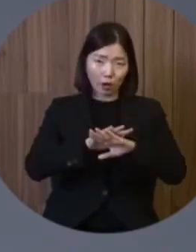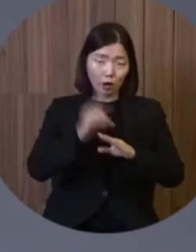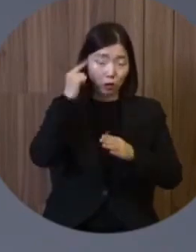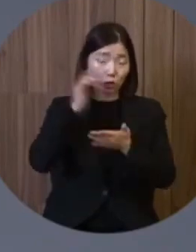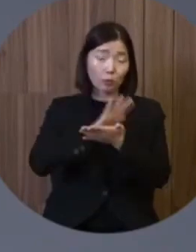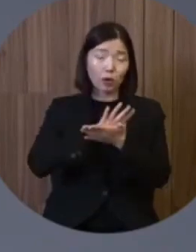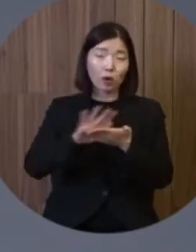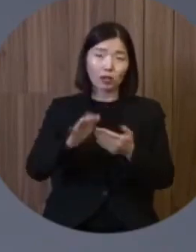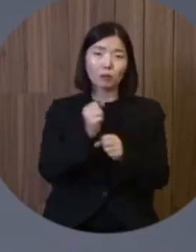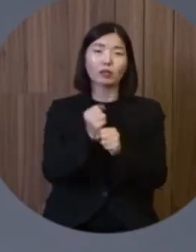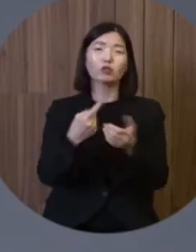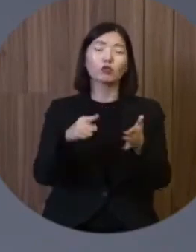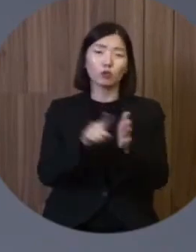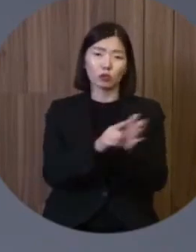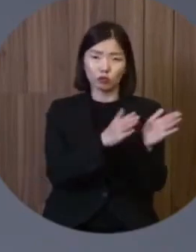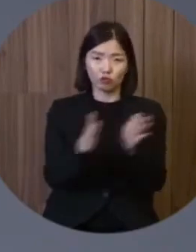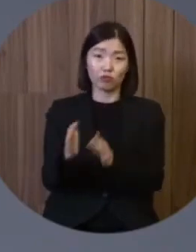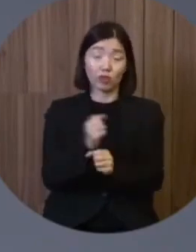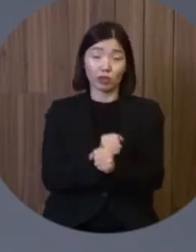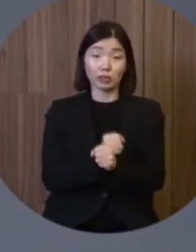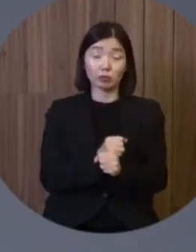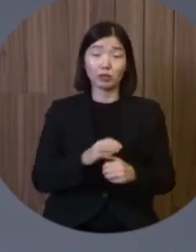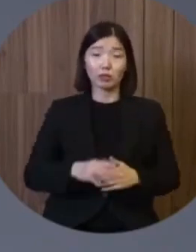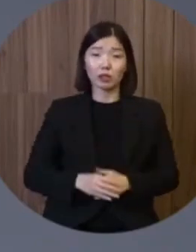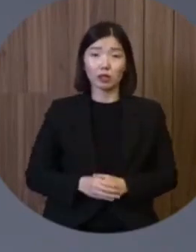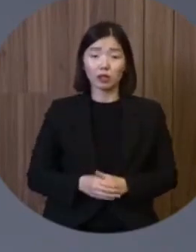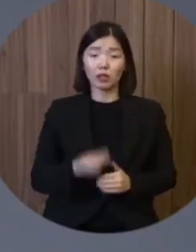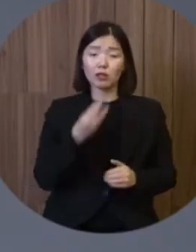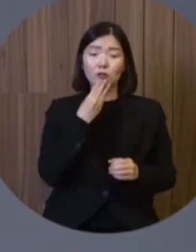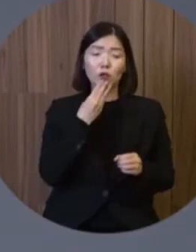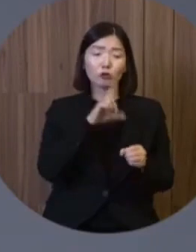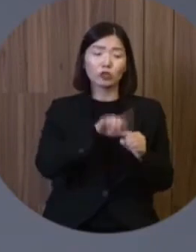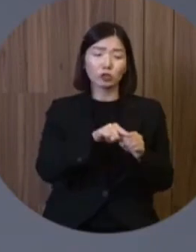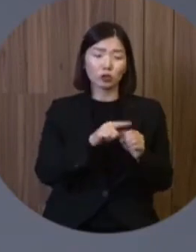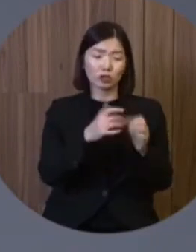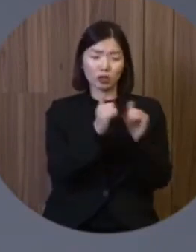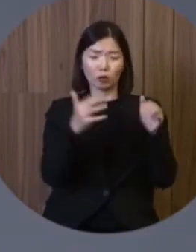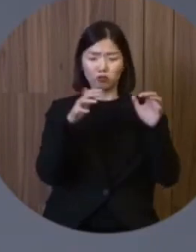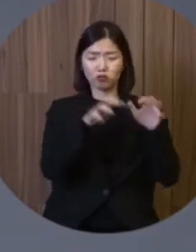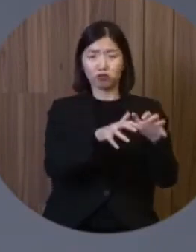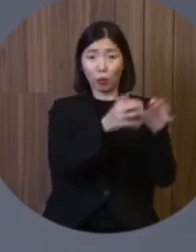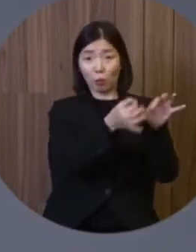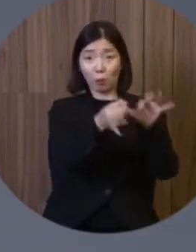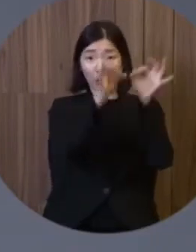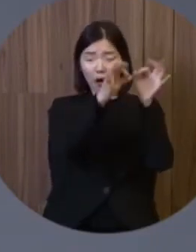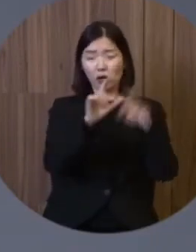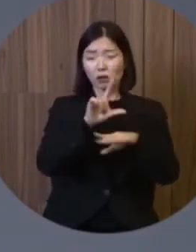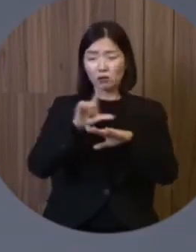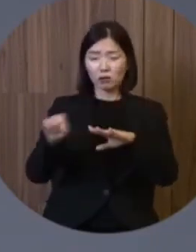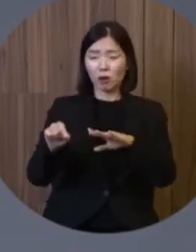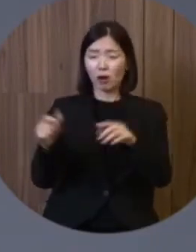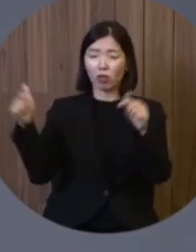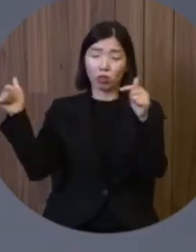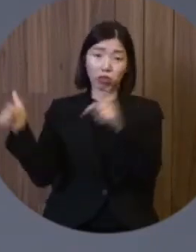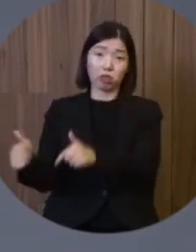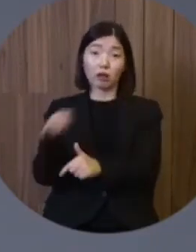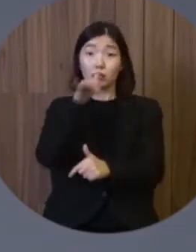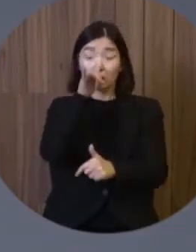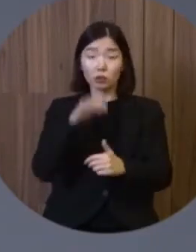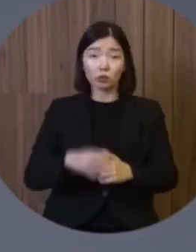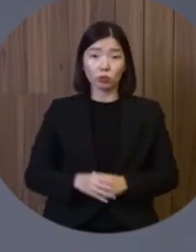평화번영정책의 실마리를 다시 찾겠습니다. 수도권은 사람이 몰려 집값이 폭등하고 지방은 소멸위기입니다.